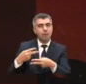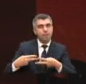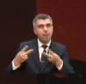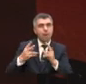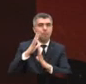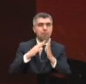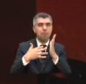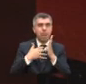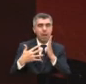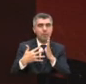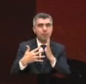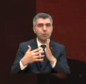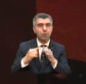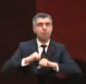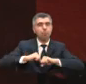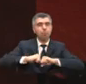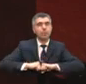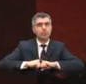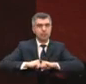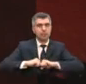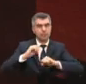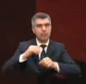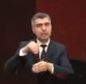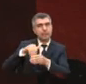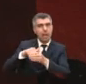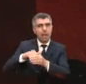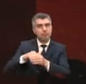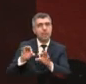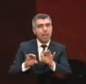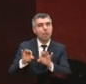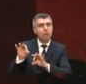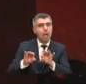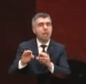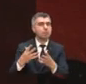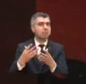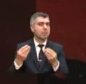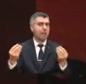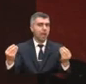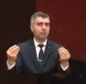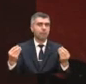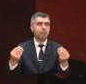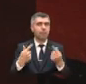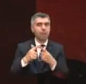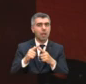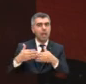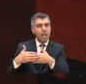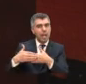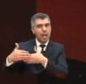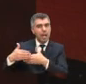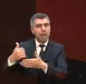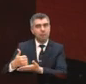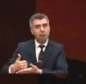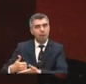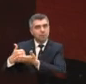مع المجالس ديال الجهات. ما نذكرش بواحد العدد ديال الاجراءات دارت متعلقه بتقريب الخدمه العموميه في المجال